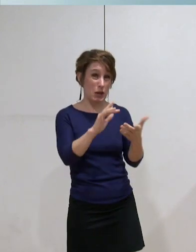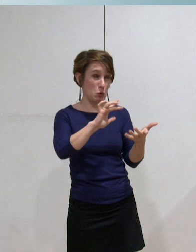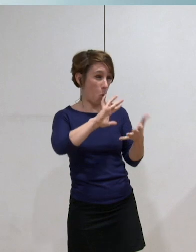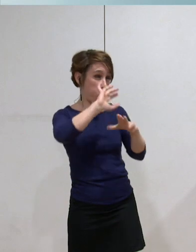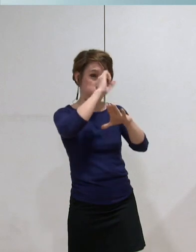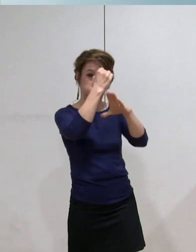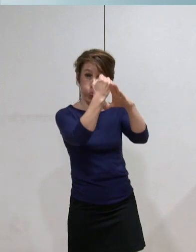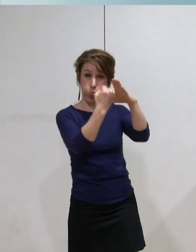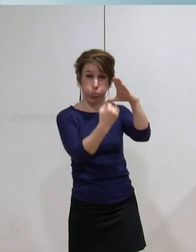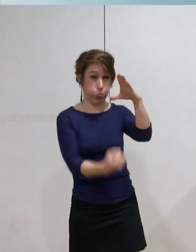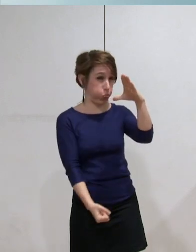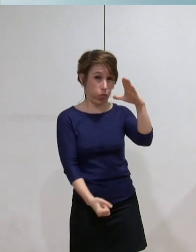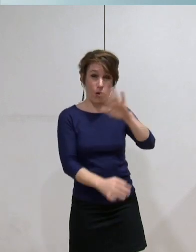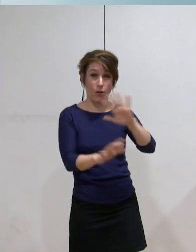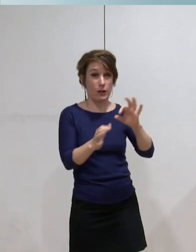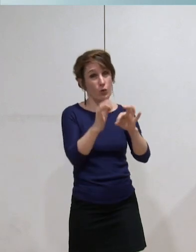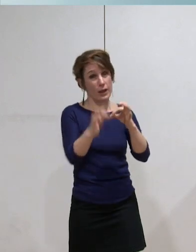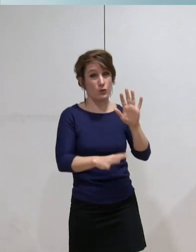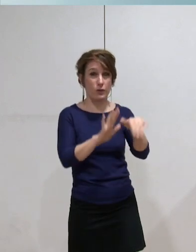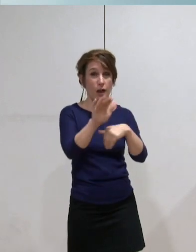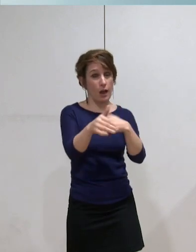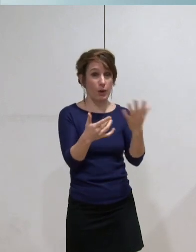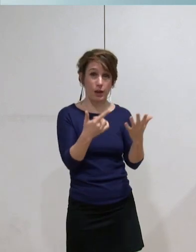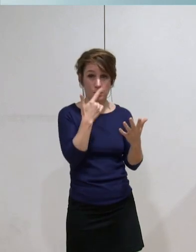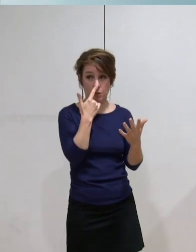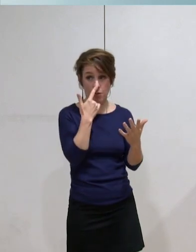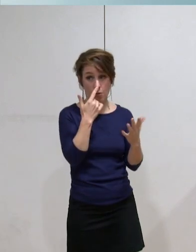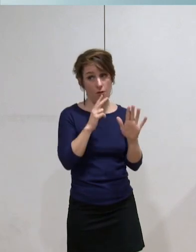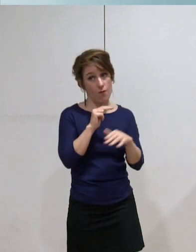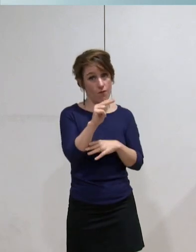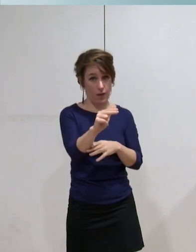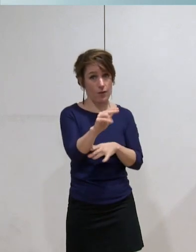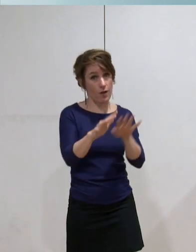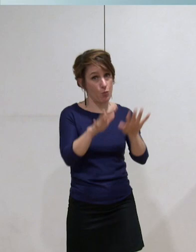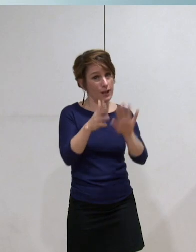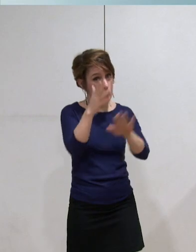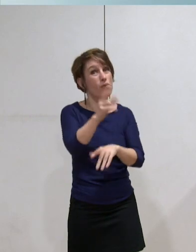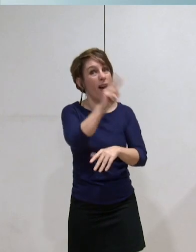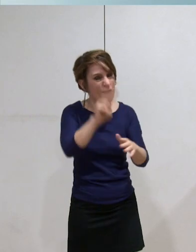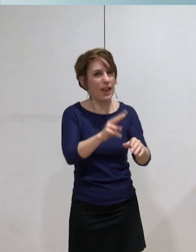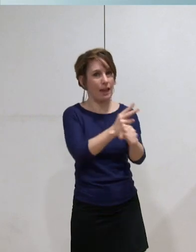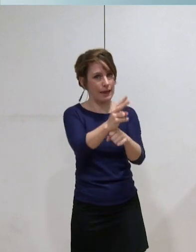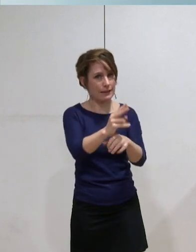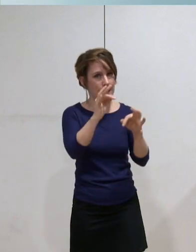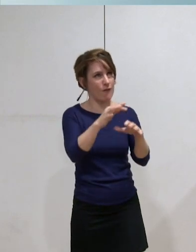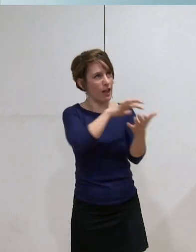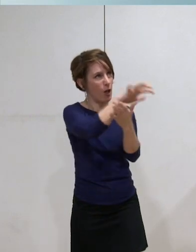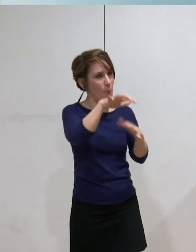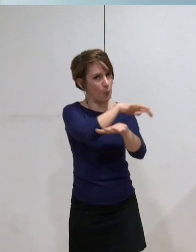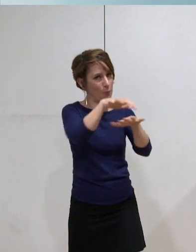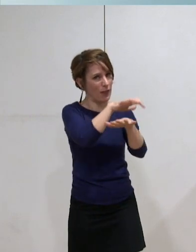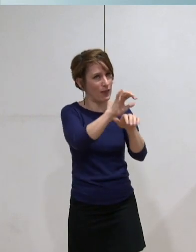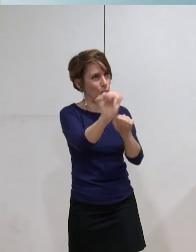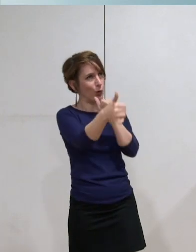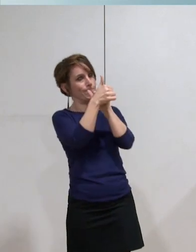personne ne pourra plus parler de mis sousutelle sans prendre cette communication cette fois-ci réellement au sérieux difficile